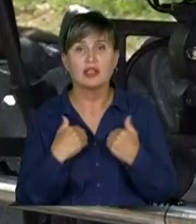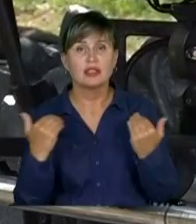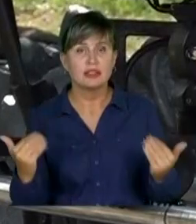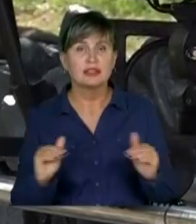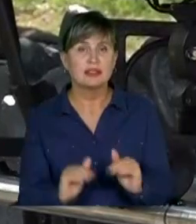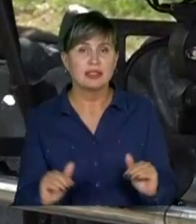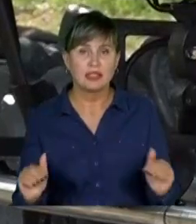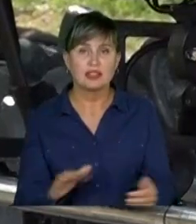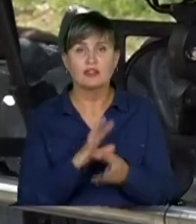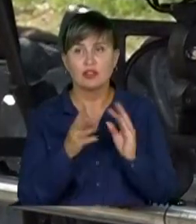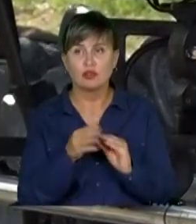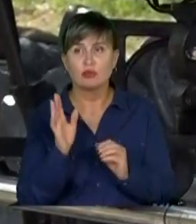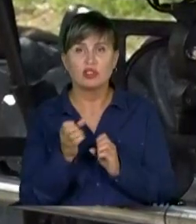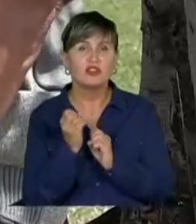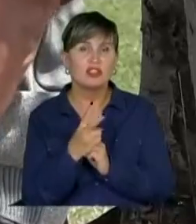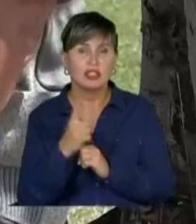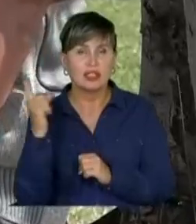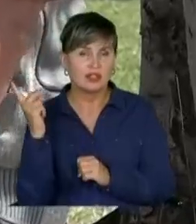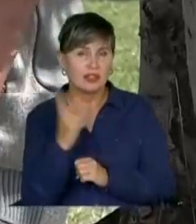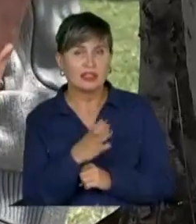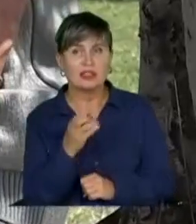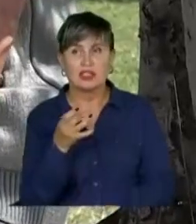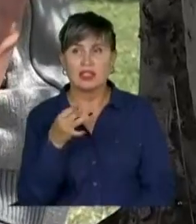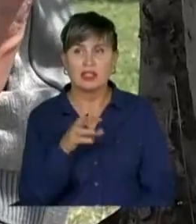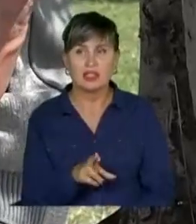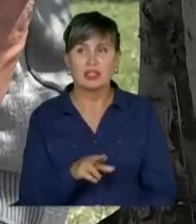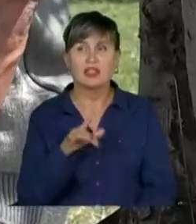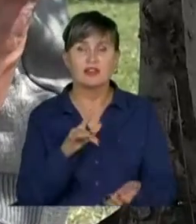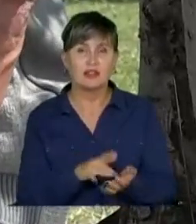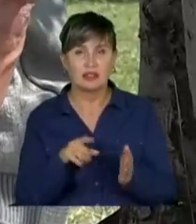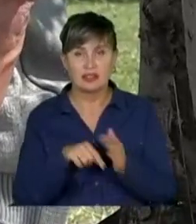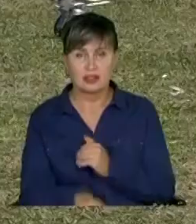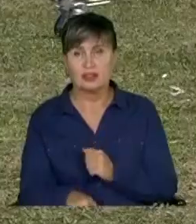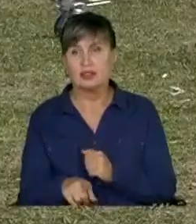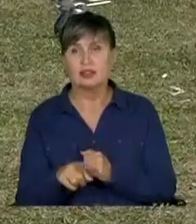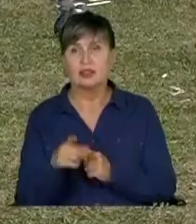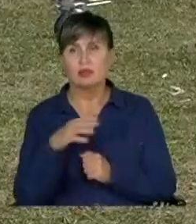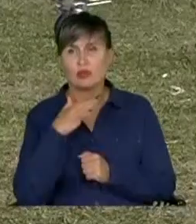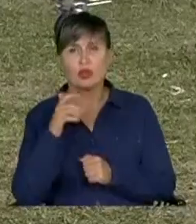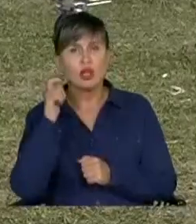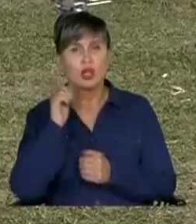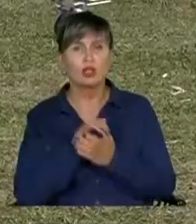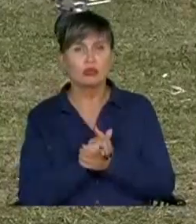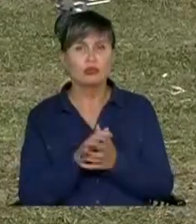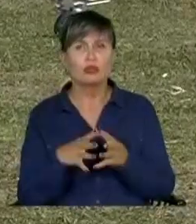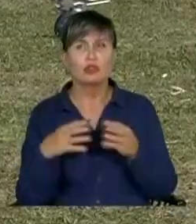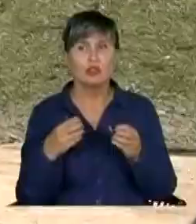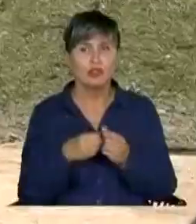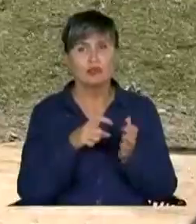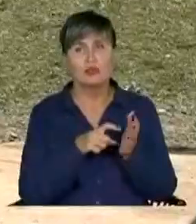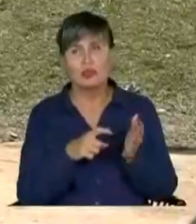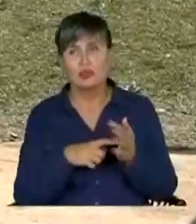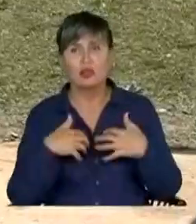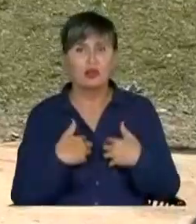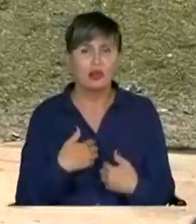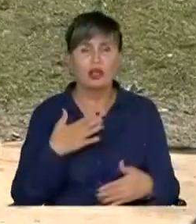дети. Всего будет 12 серий. В центре сюжета аксакала Аль-Жапар и Ханагат. Много лет они дружили семьями, делили горе и